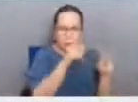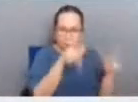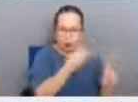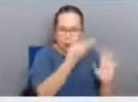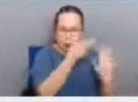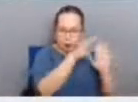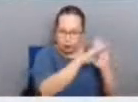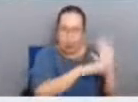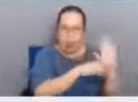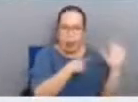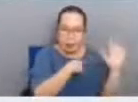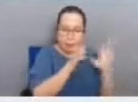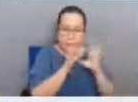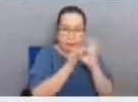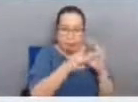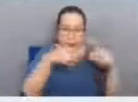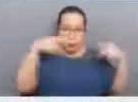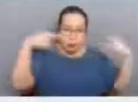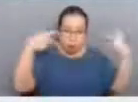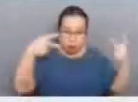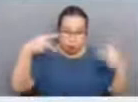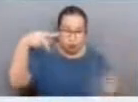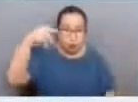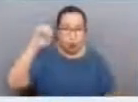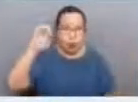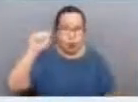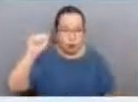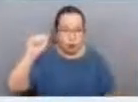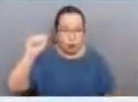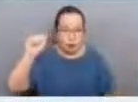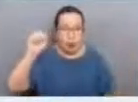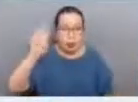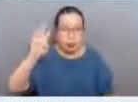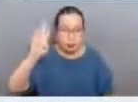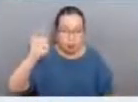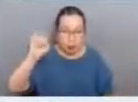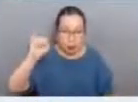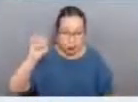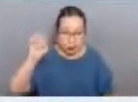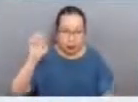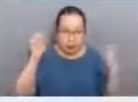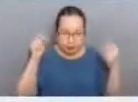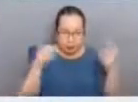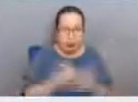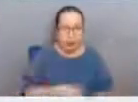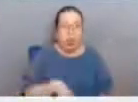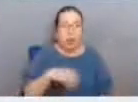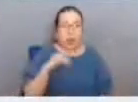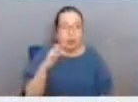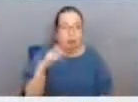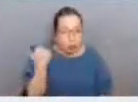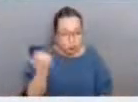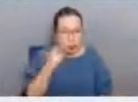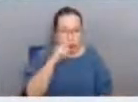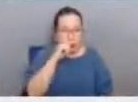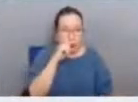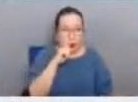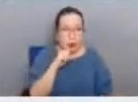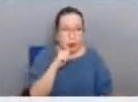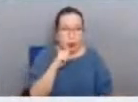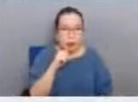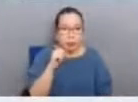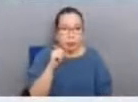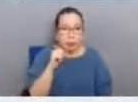Sabi nga, if it's too good to be true, baka po kayo ang kausap ninyo ay illegal recruiter na. So iwasan po yan. Ang importante